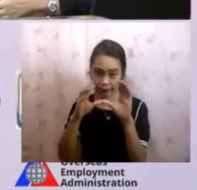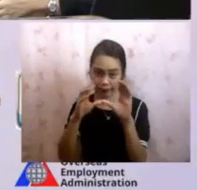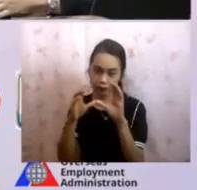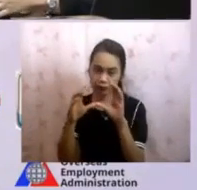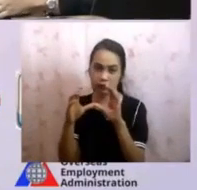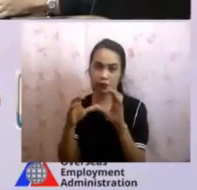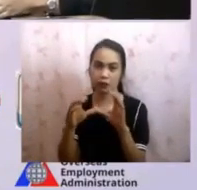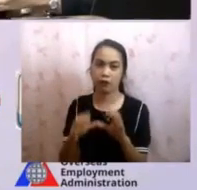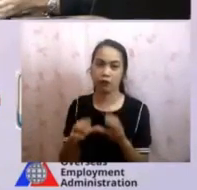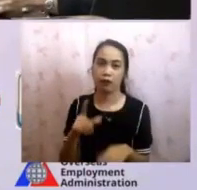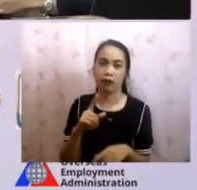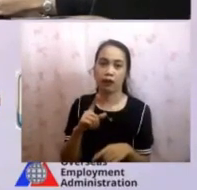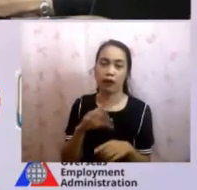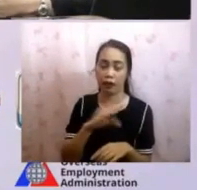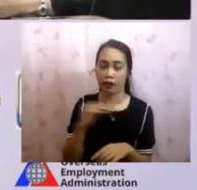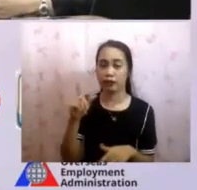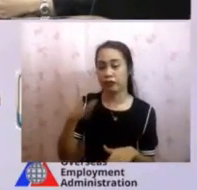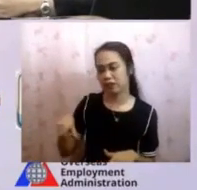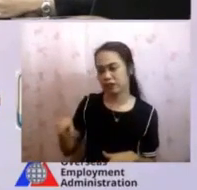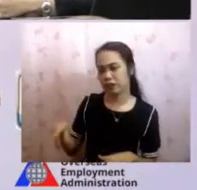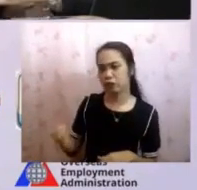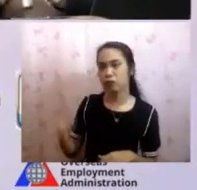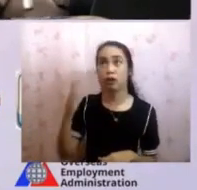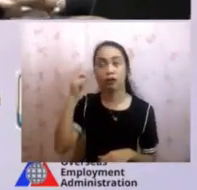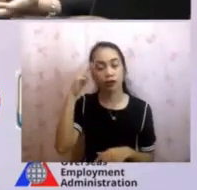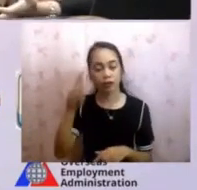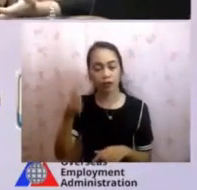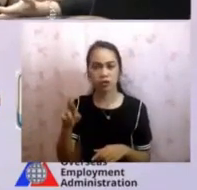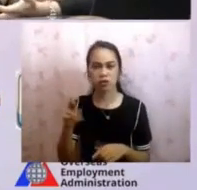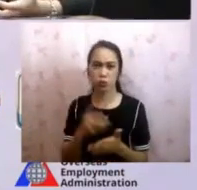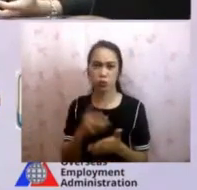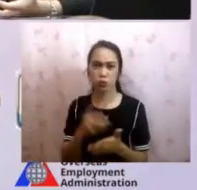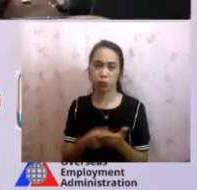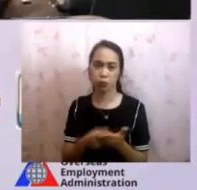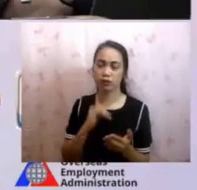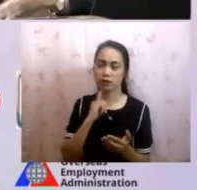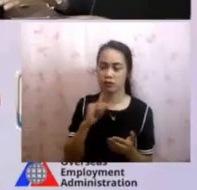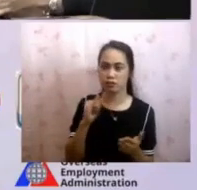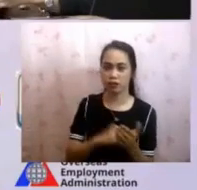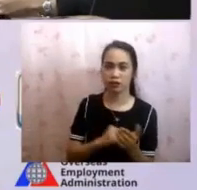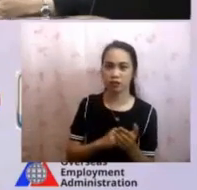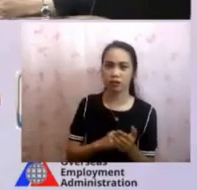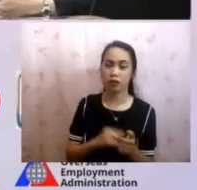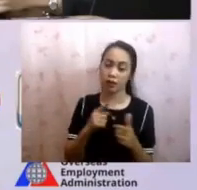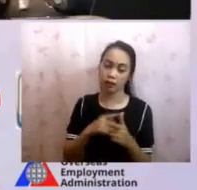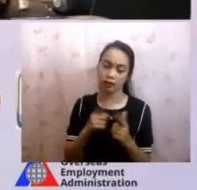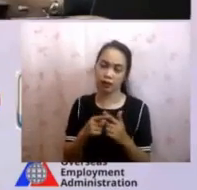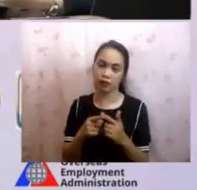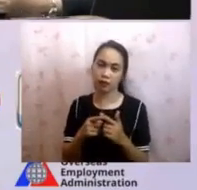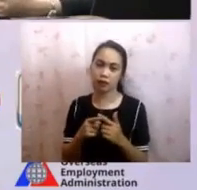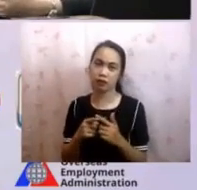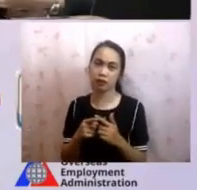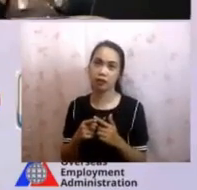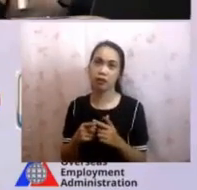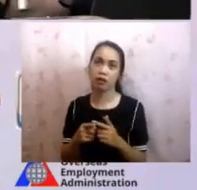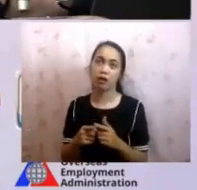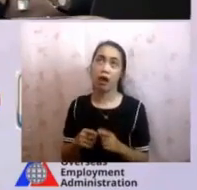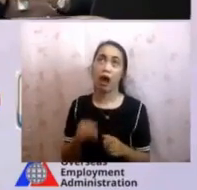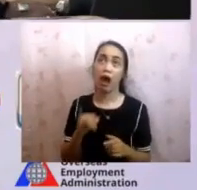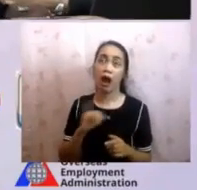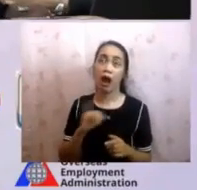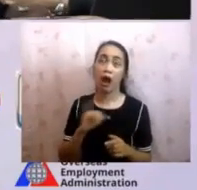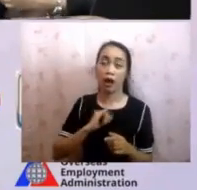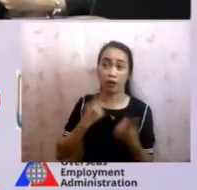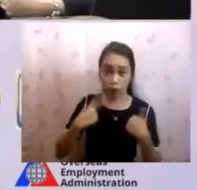nga company. Then, later na ko naka-realize nga, okay, sumuha ni siya nga company. Okay, sumuha ra to. Pag-abot na ako dito,